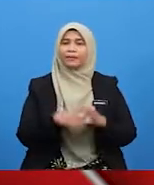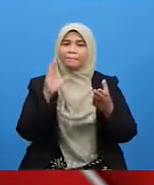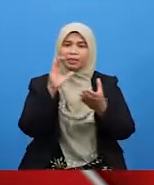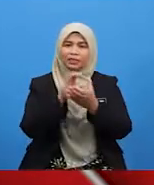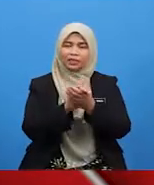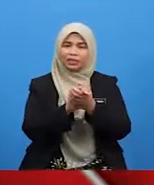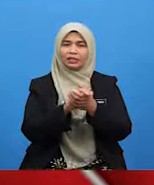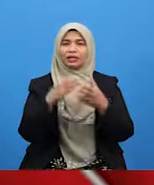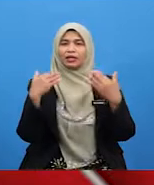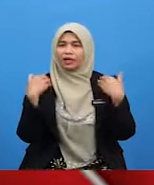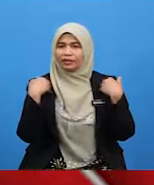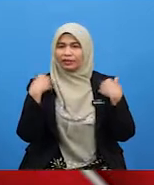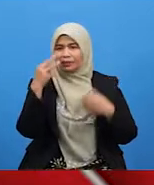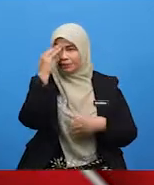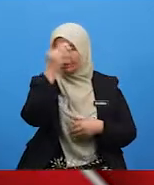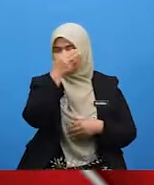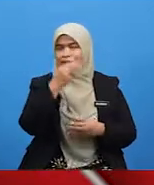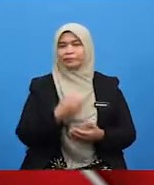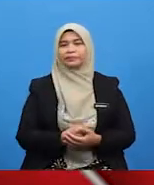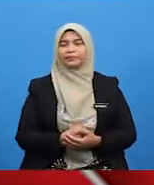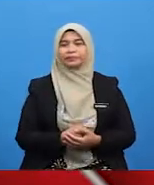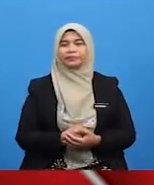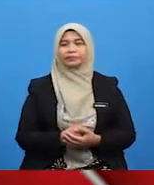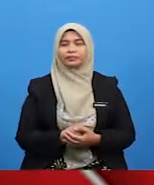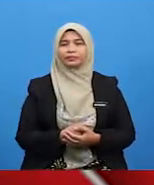mempercayai kewujudan malaikat.